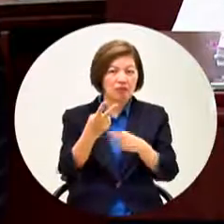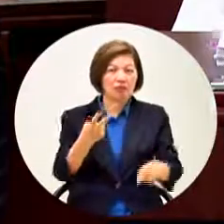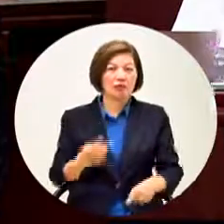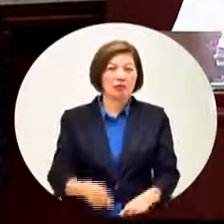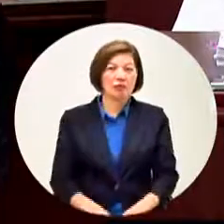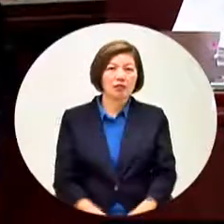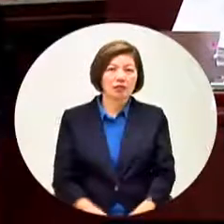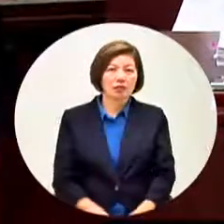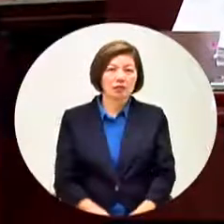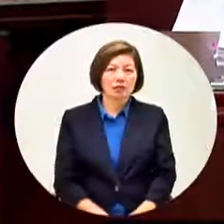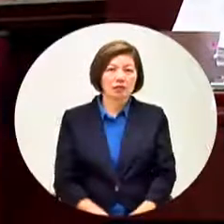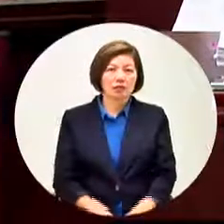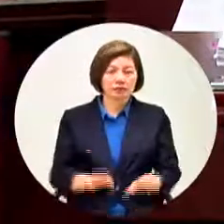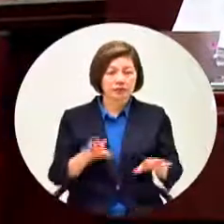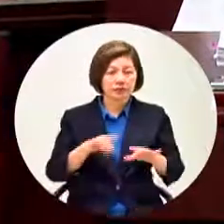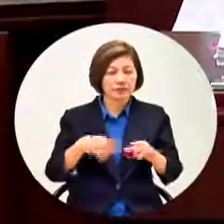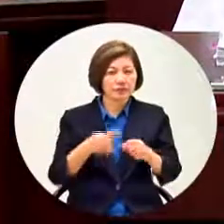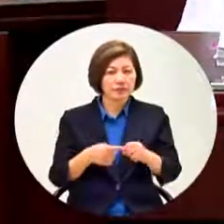到甲今年